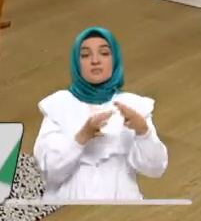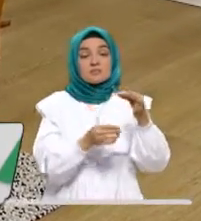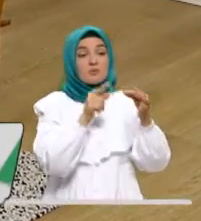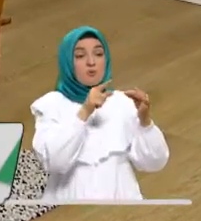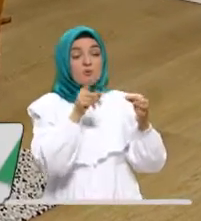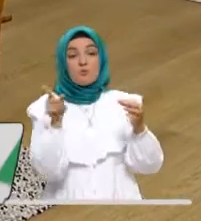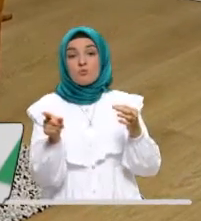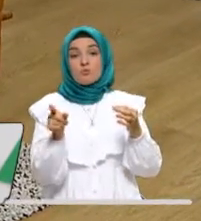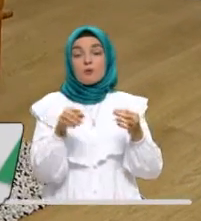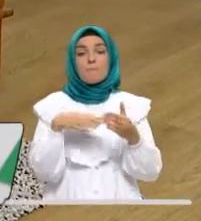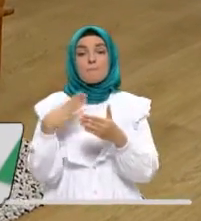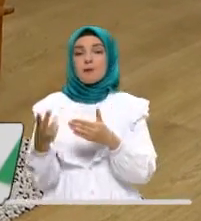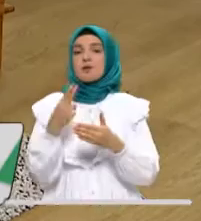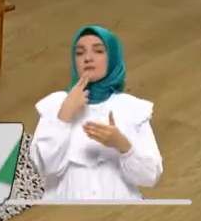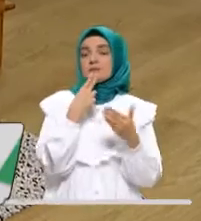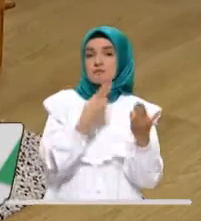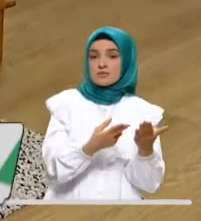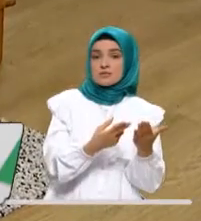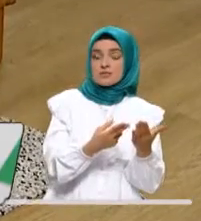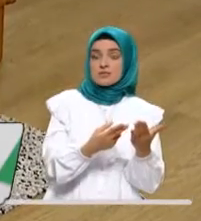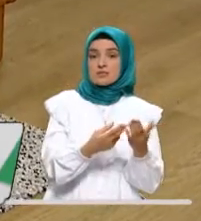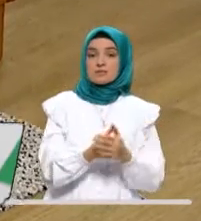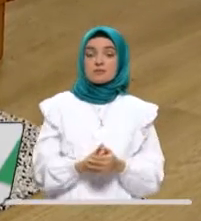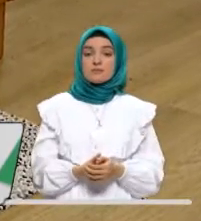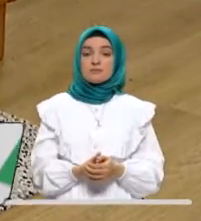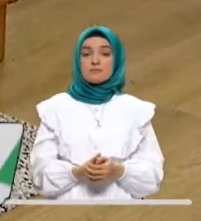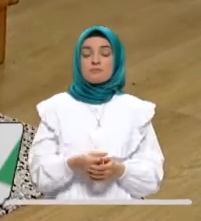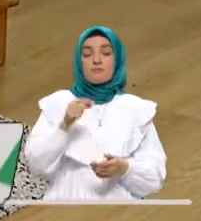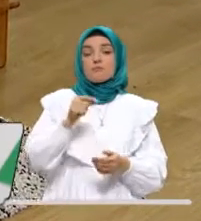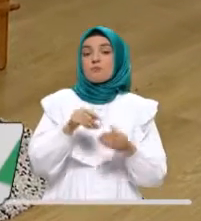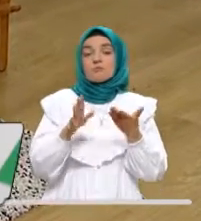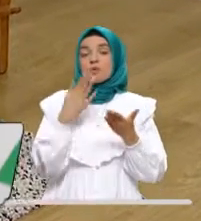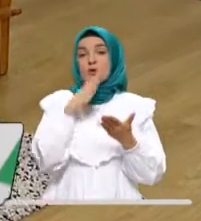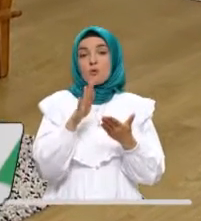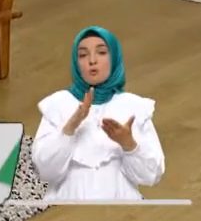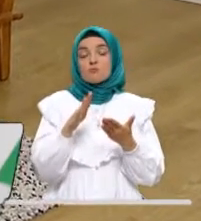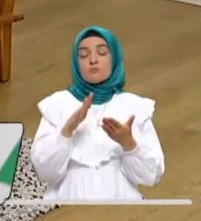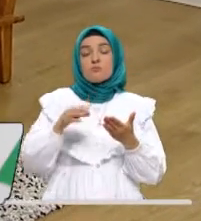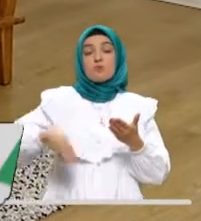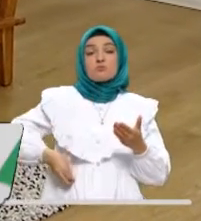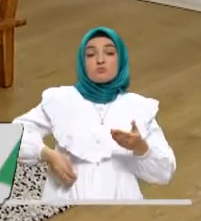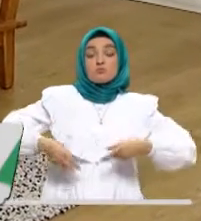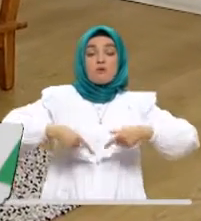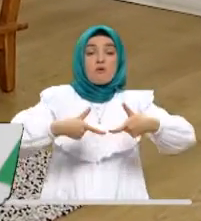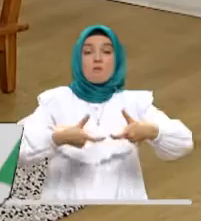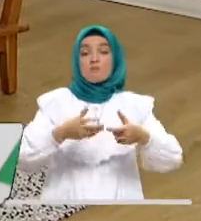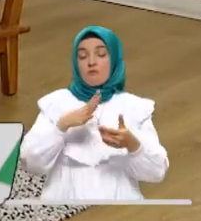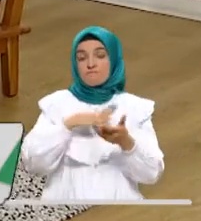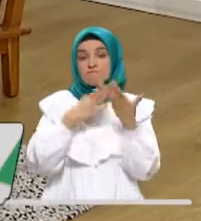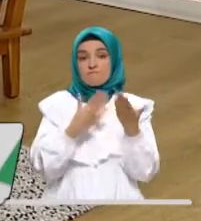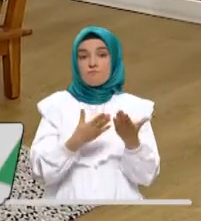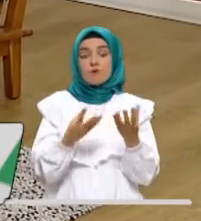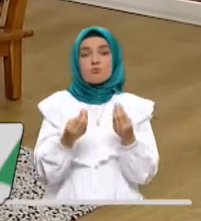başkasının kızıydı. Hatta Fatih Sultan Mehmet'in annesinin Mara Hatun olduğu söylenir. Hayır, böyle bir şey yok. Burada bir örnek de verelim. Güzel bir örnektir